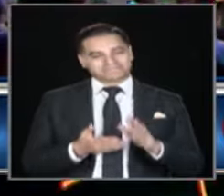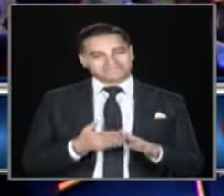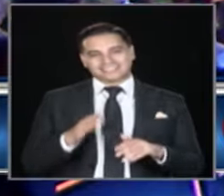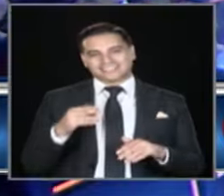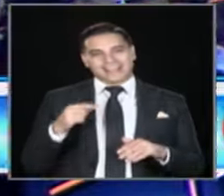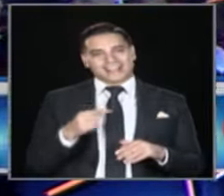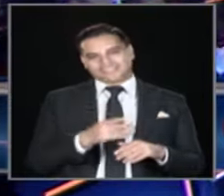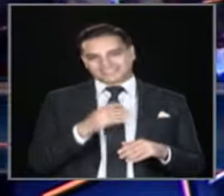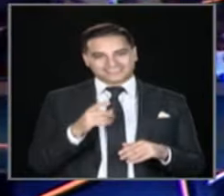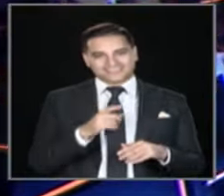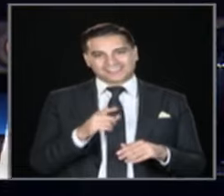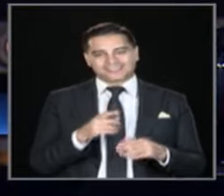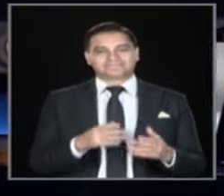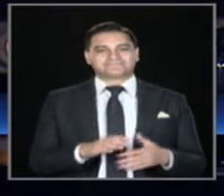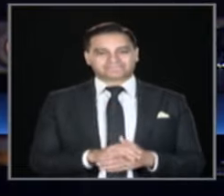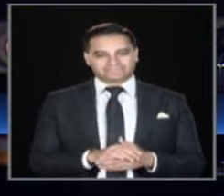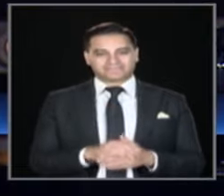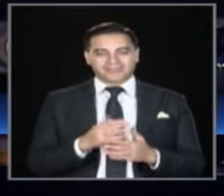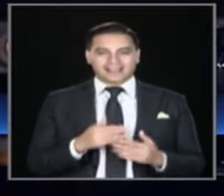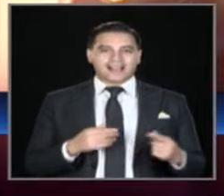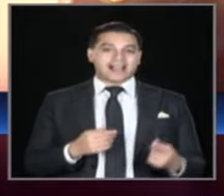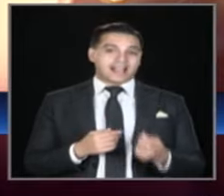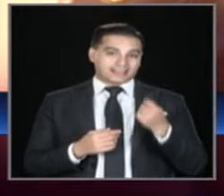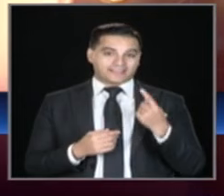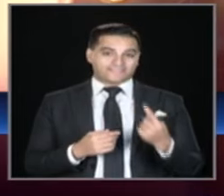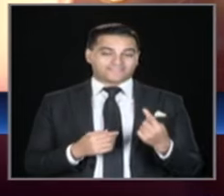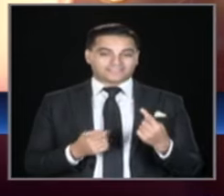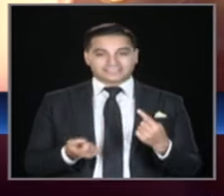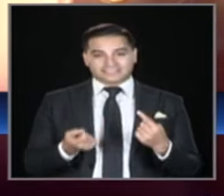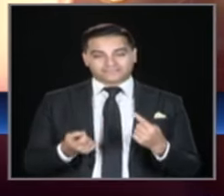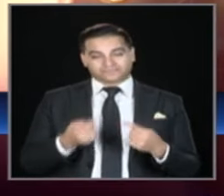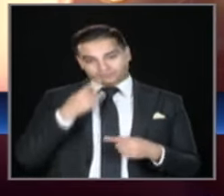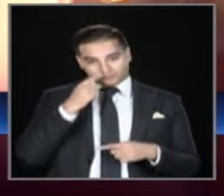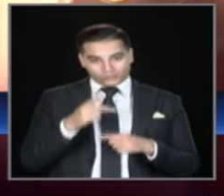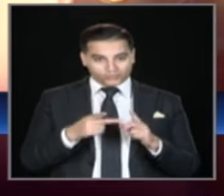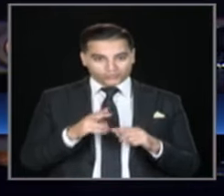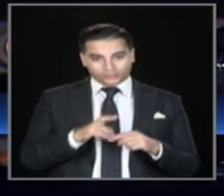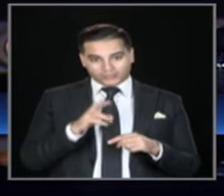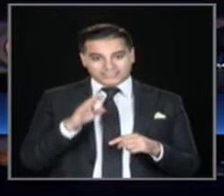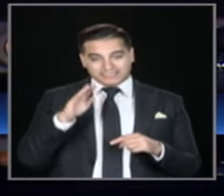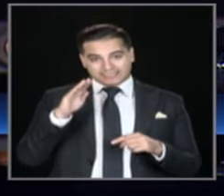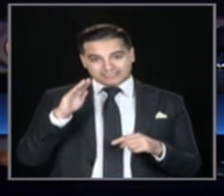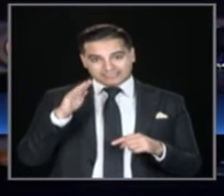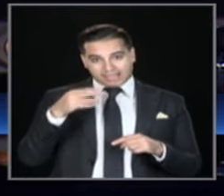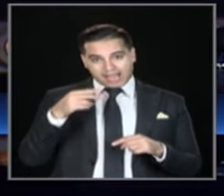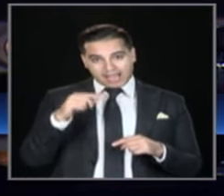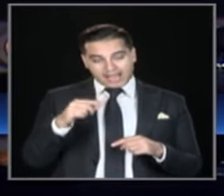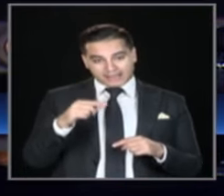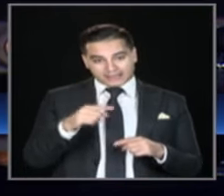يا سعد هدف بلا مقابل سعد السؤال اللي جاي ليك